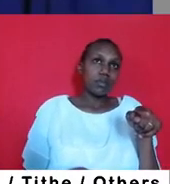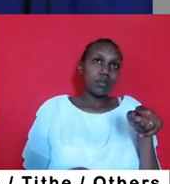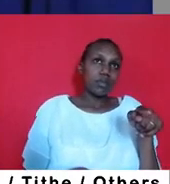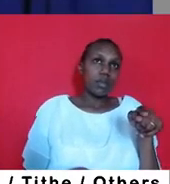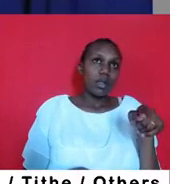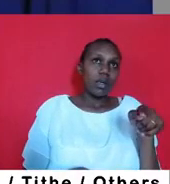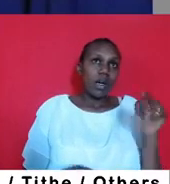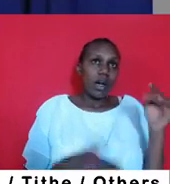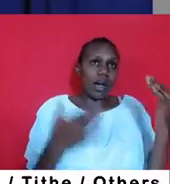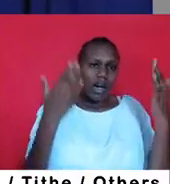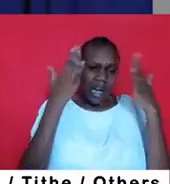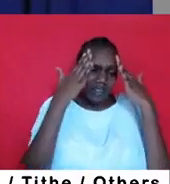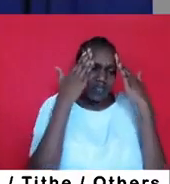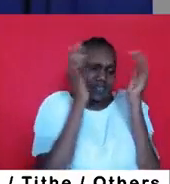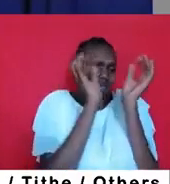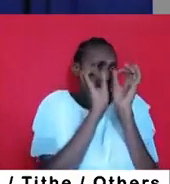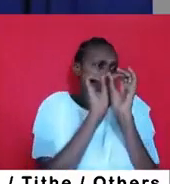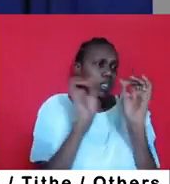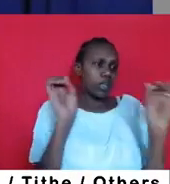hakuwa anatambua